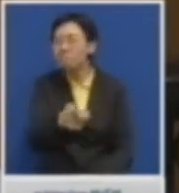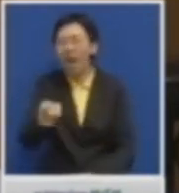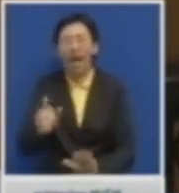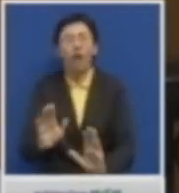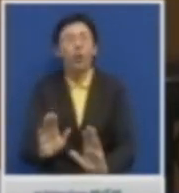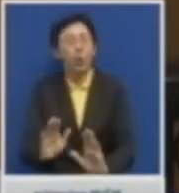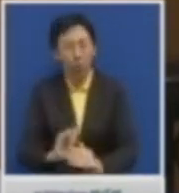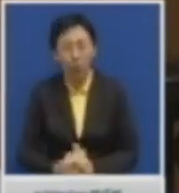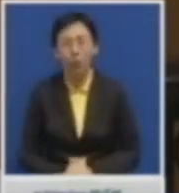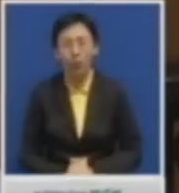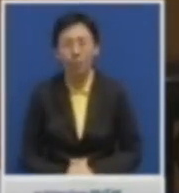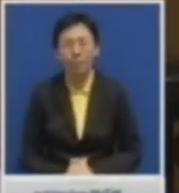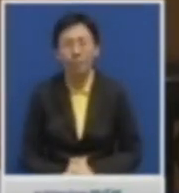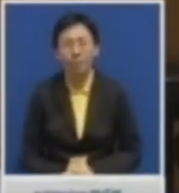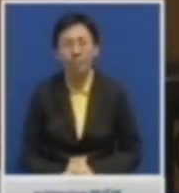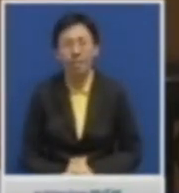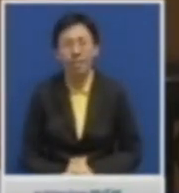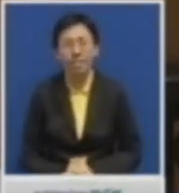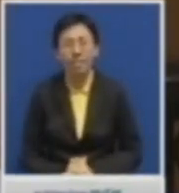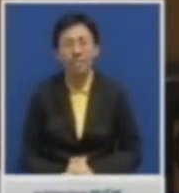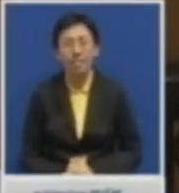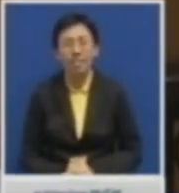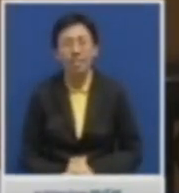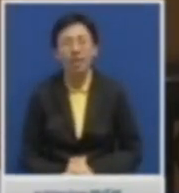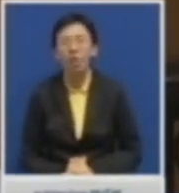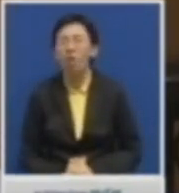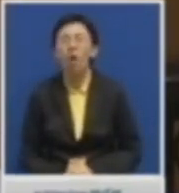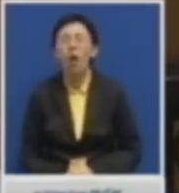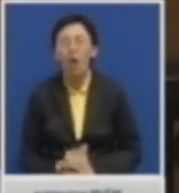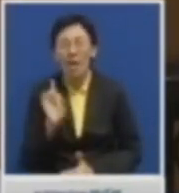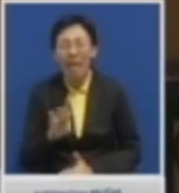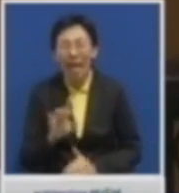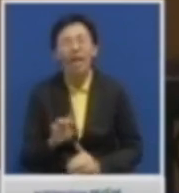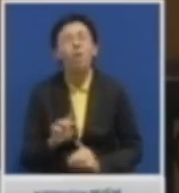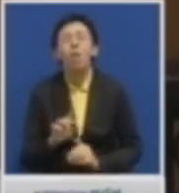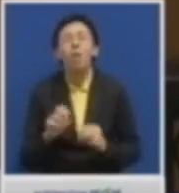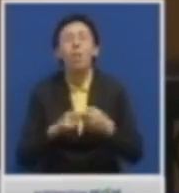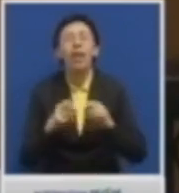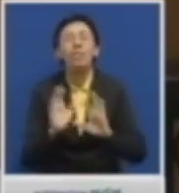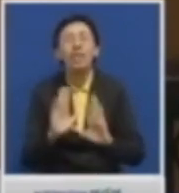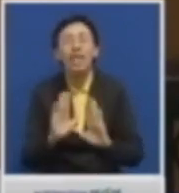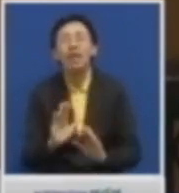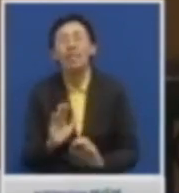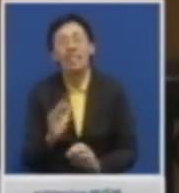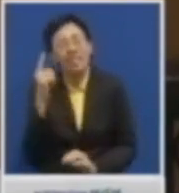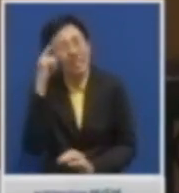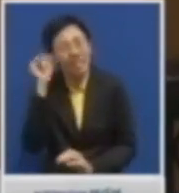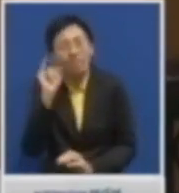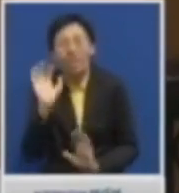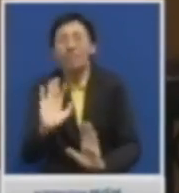ก็ถือว่าไม่เจ็บเรื่องร้ายแรงอะไรนะครับดูไม่เจตนาร้ายครับ